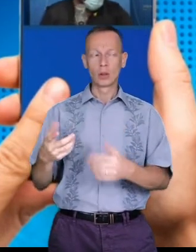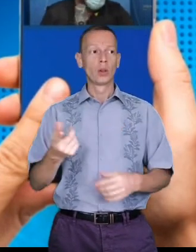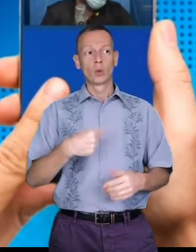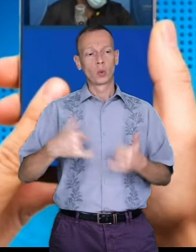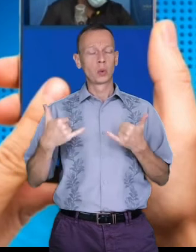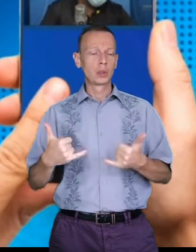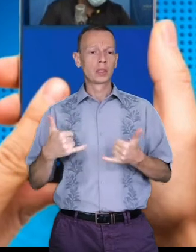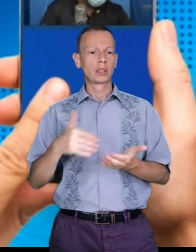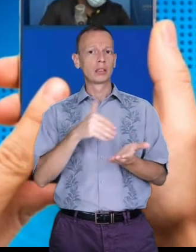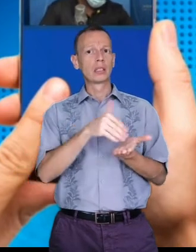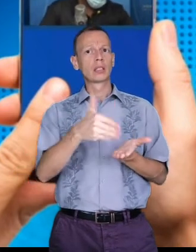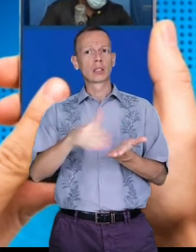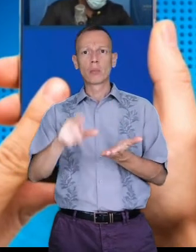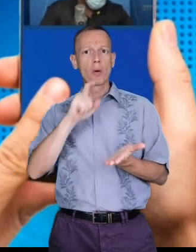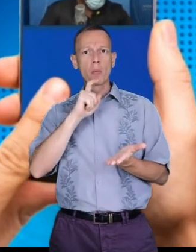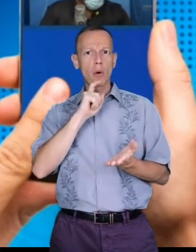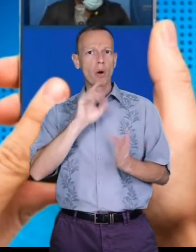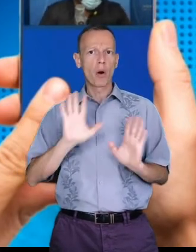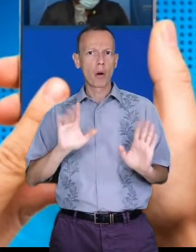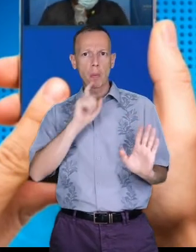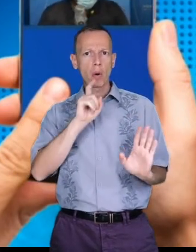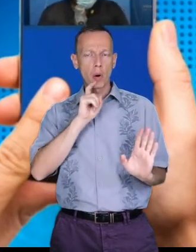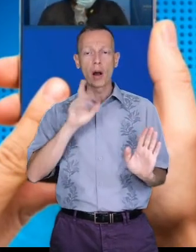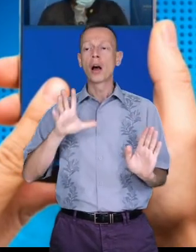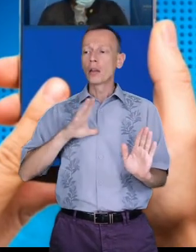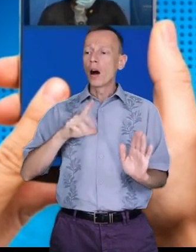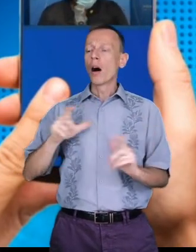fait encore de licenciement au sein